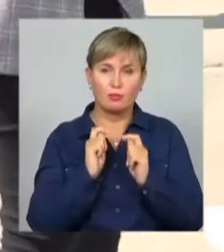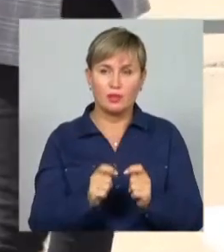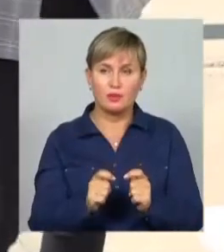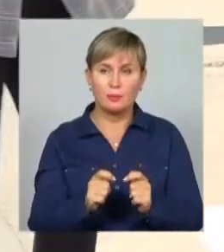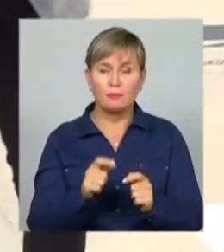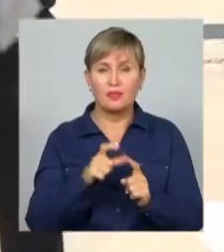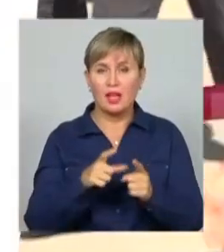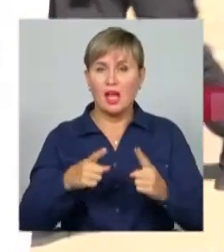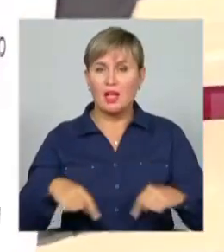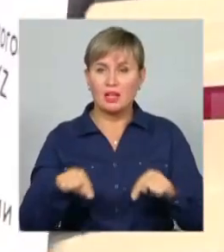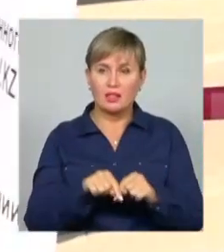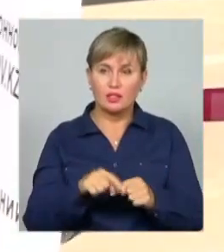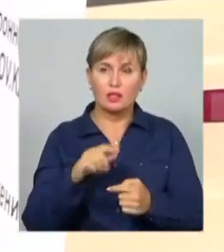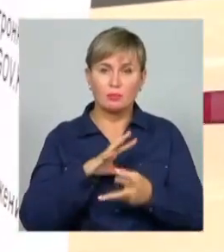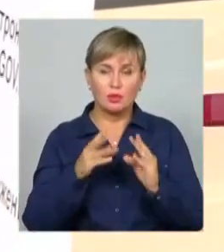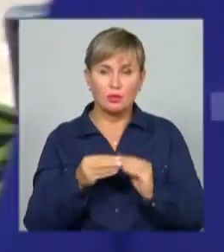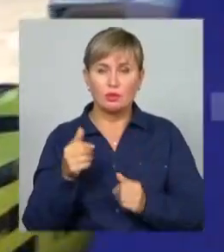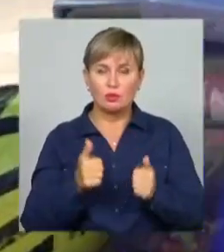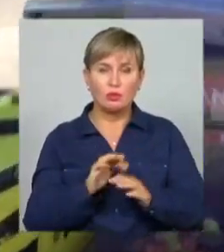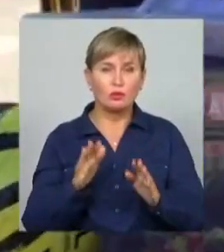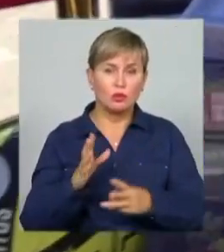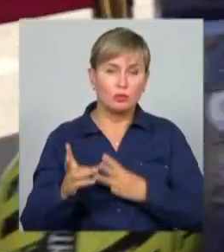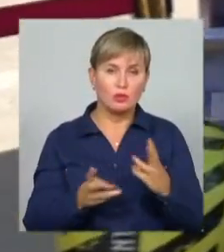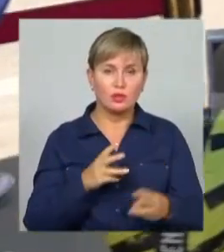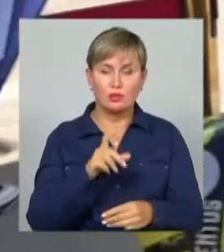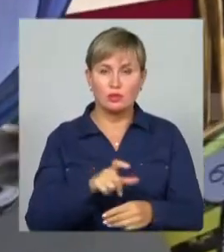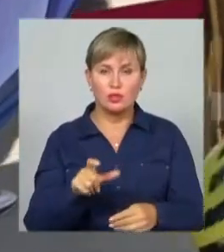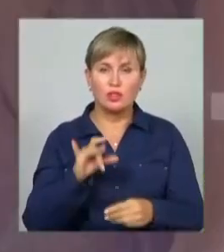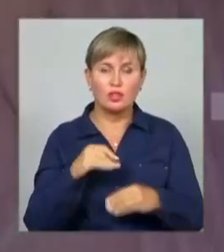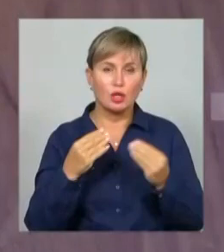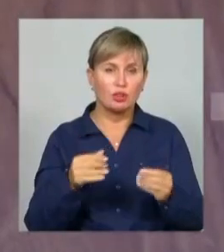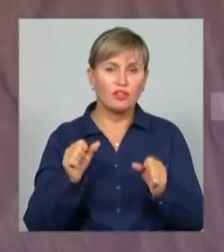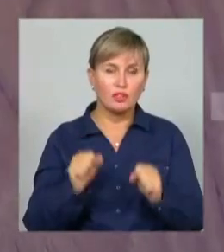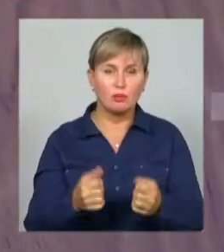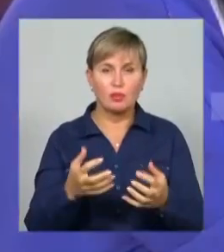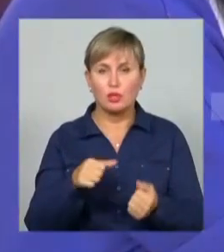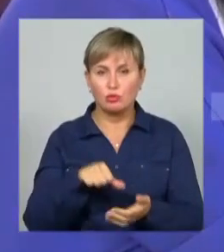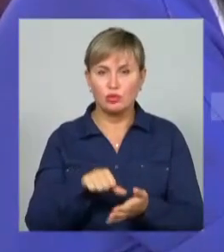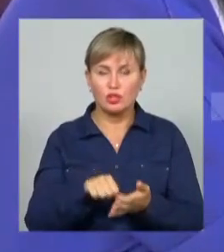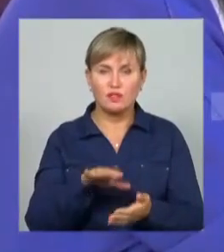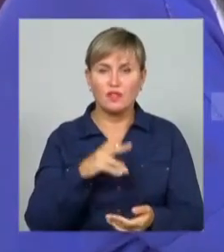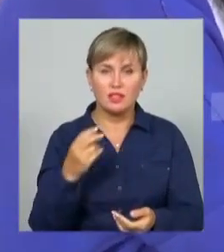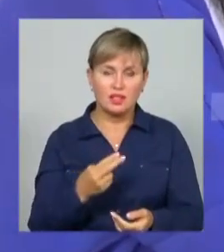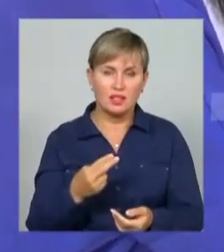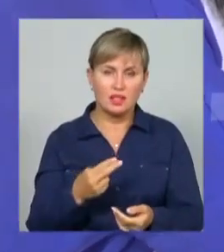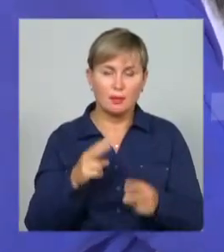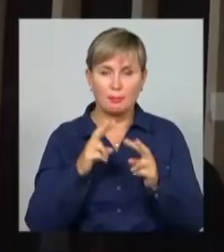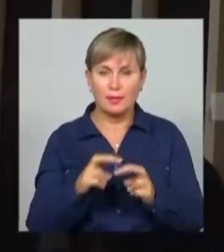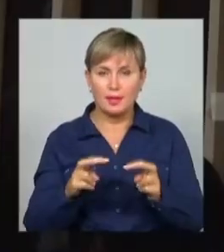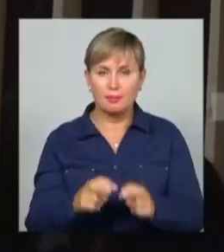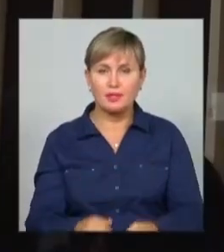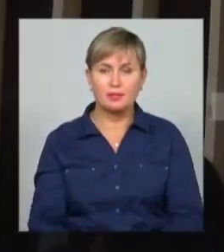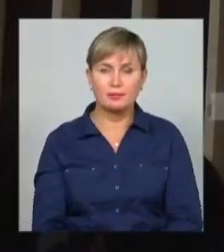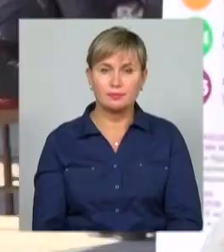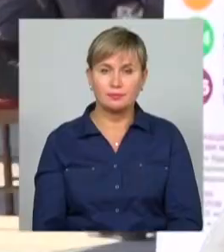словам организаторов, подобные конкурсы не только мотивируют горожан вакцинироваться, но и дают возможность принять участие в национальной переписи.